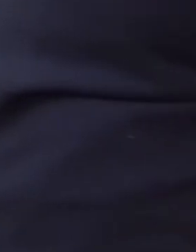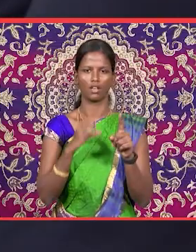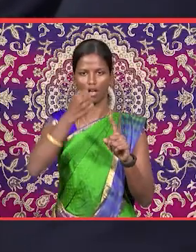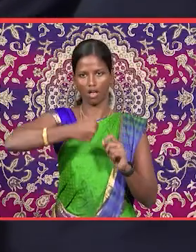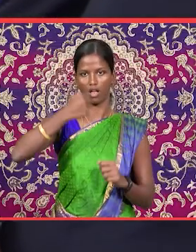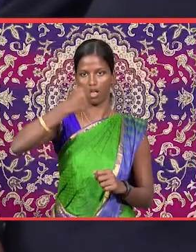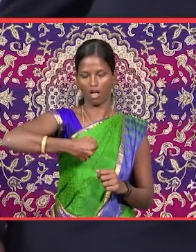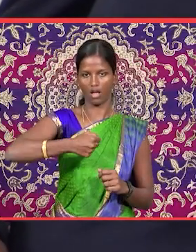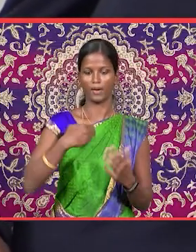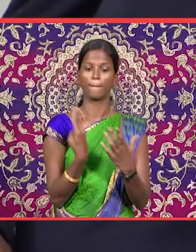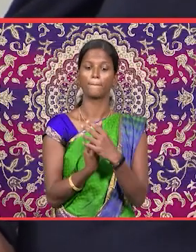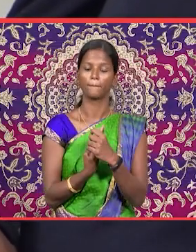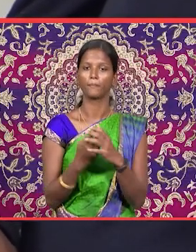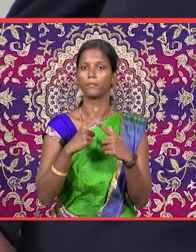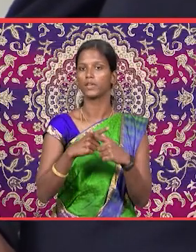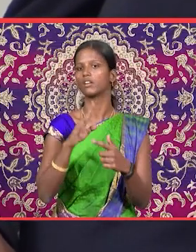4000/3. ஸோ